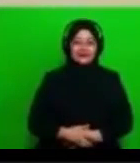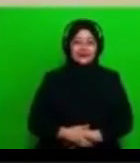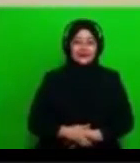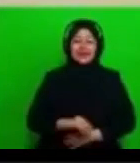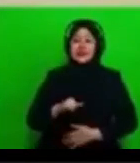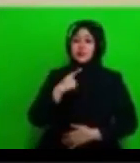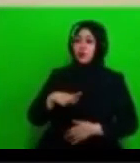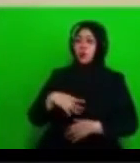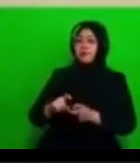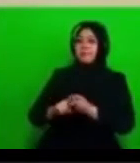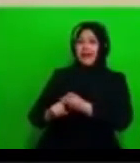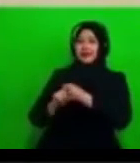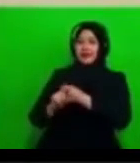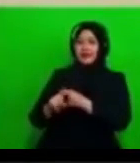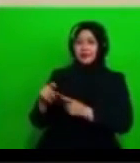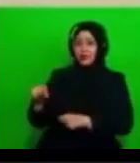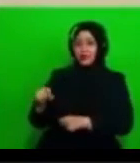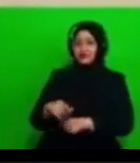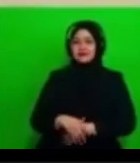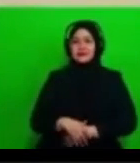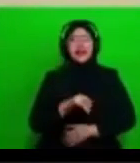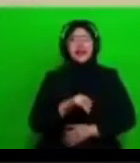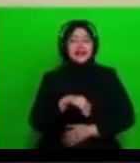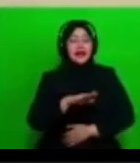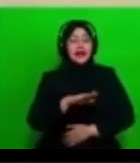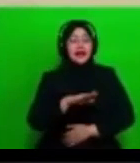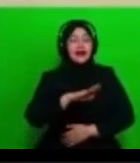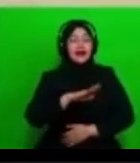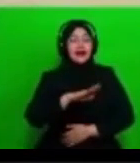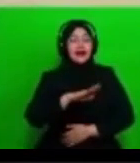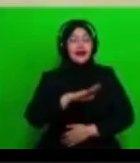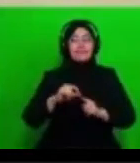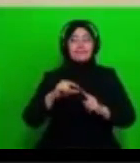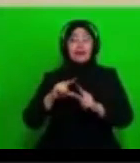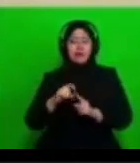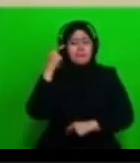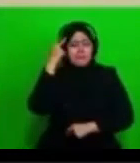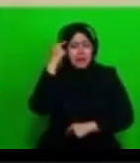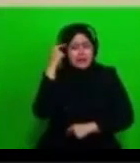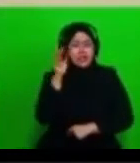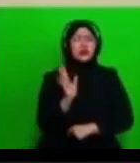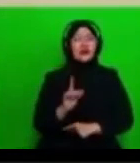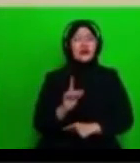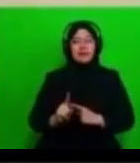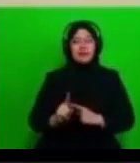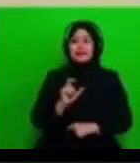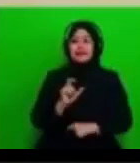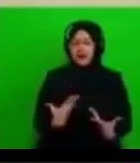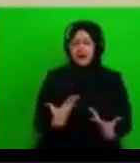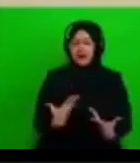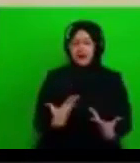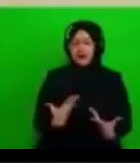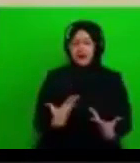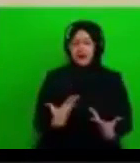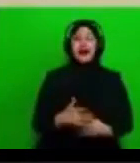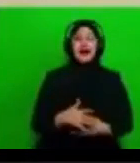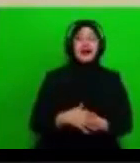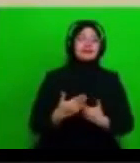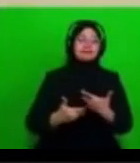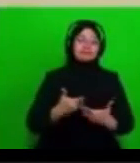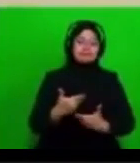ya. Anak usia dini itu juga sudah dalam konteks belajar, tapi sambil bermain. Tapi ada pemaknaan, ada substansi